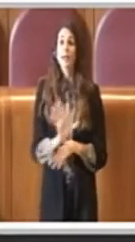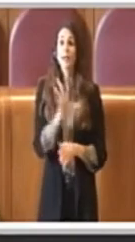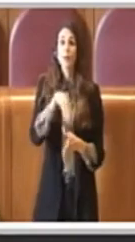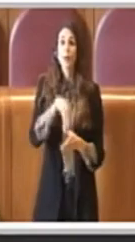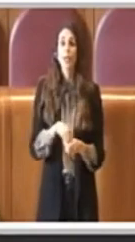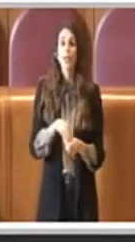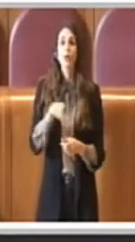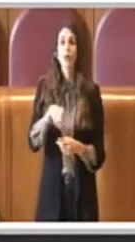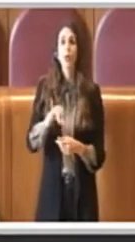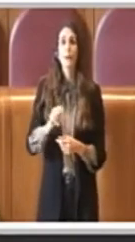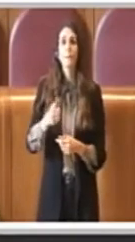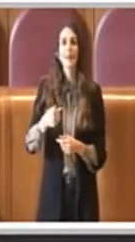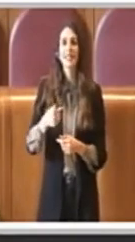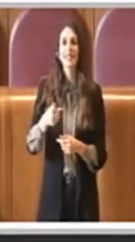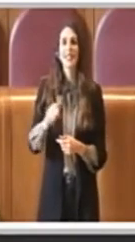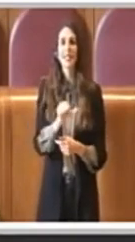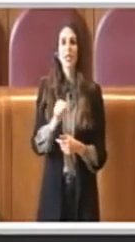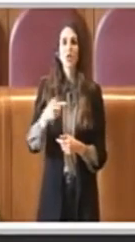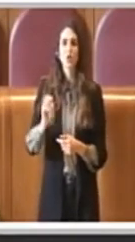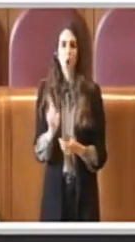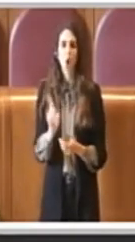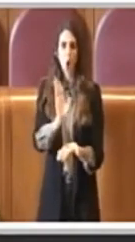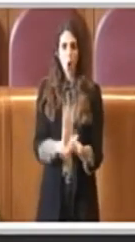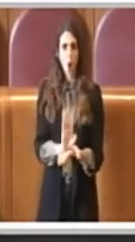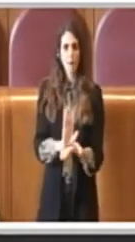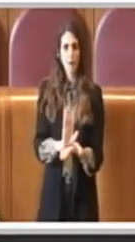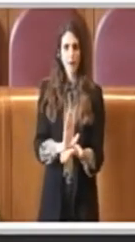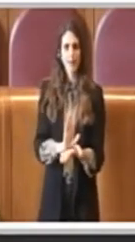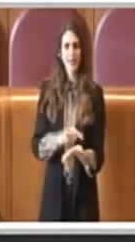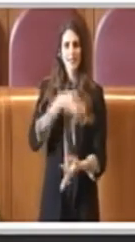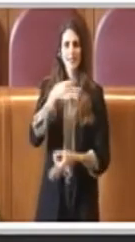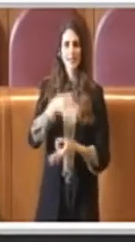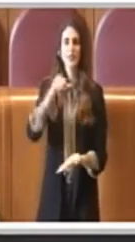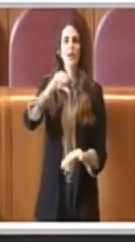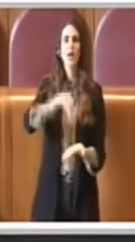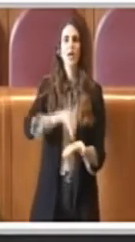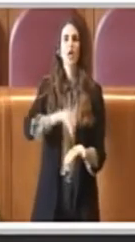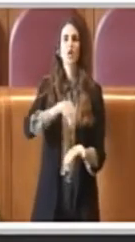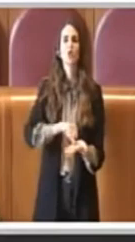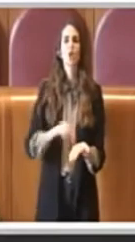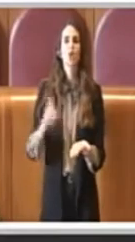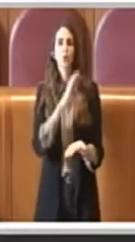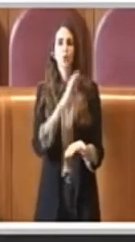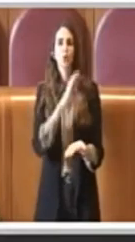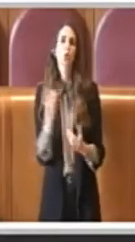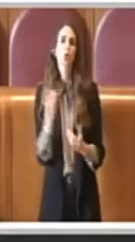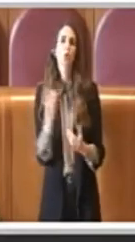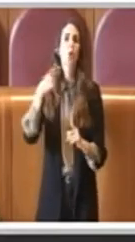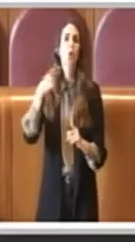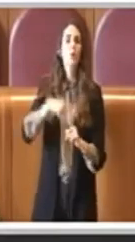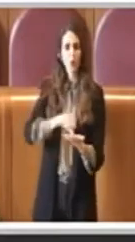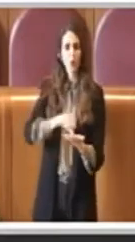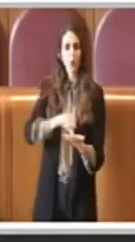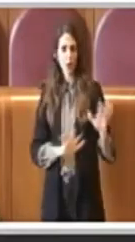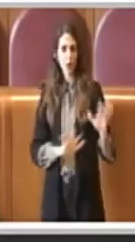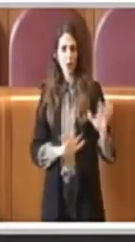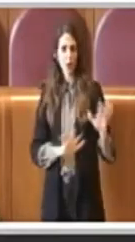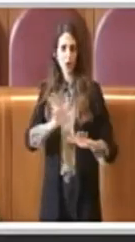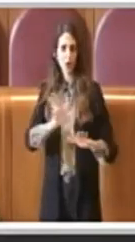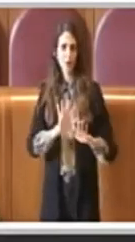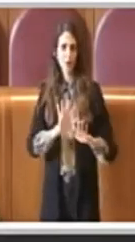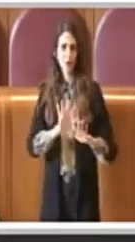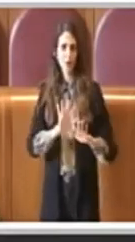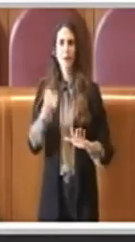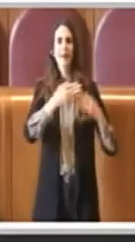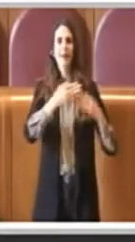pit stop, che sono appunto i punti turistici informativi che vediamo un po' sparsi in città, le cosiddette teche di